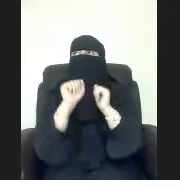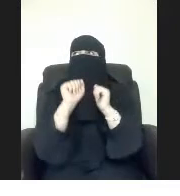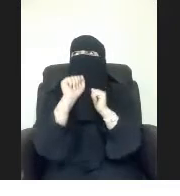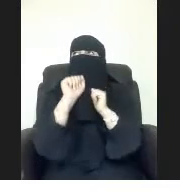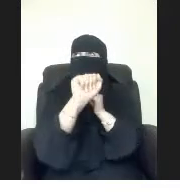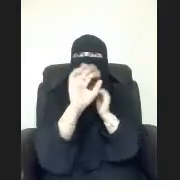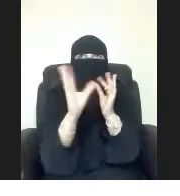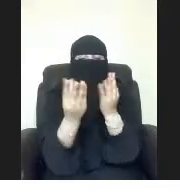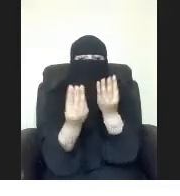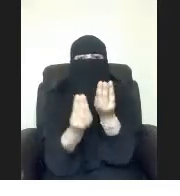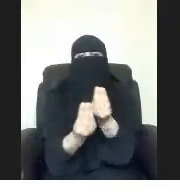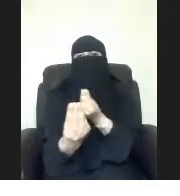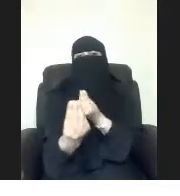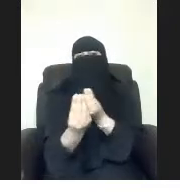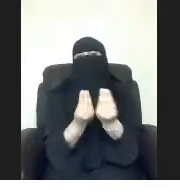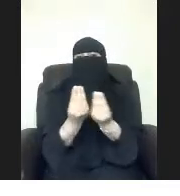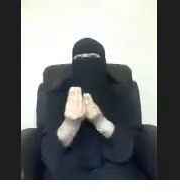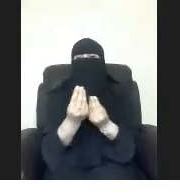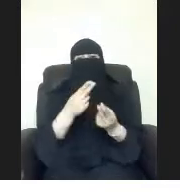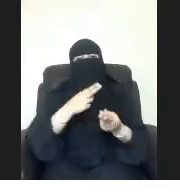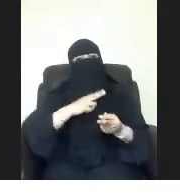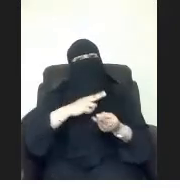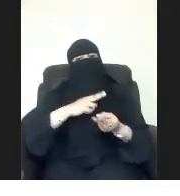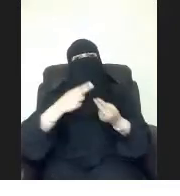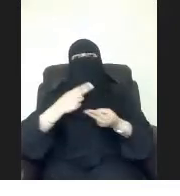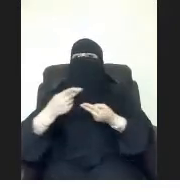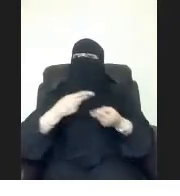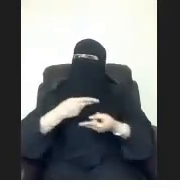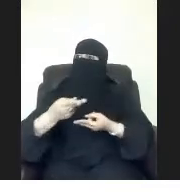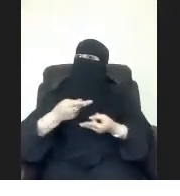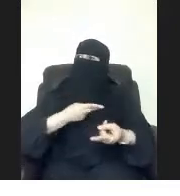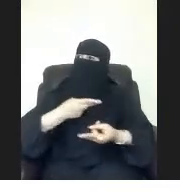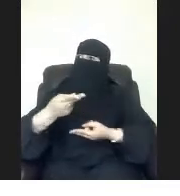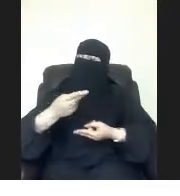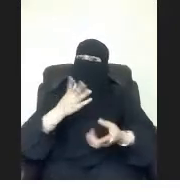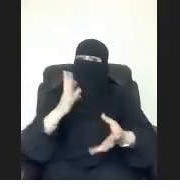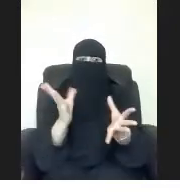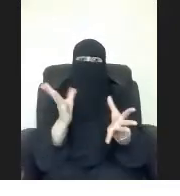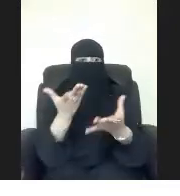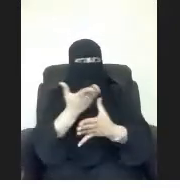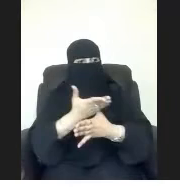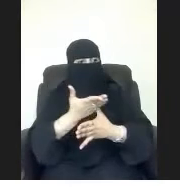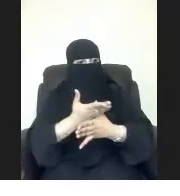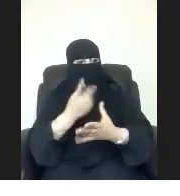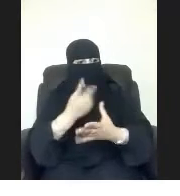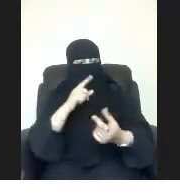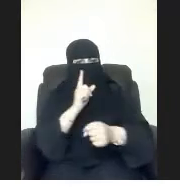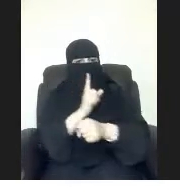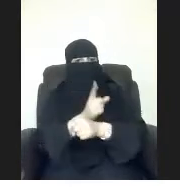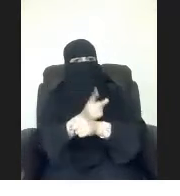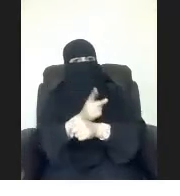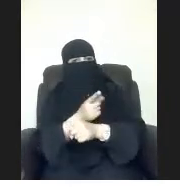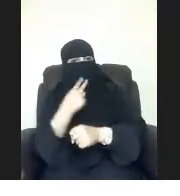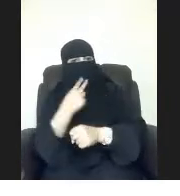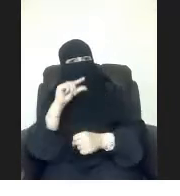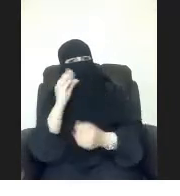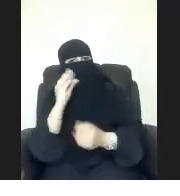آلية النقاش، تحديد وقت لنهاية النقاش والمشاركات حتى يكون في انضباطية من